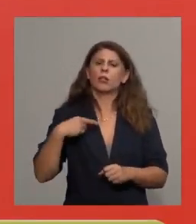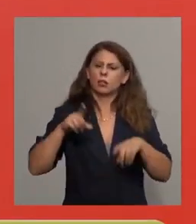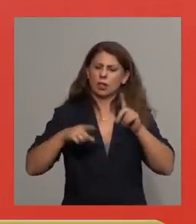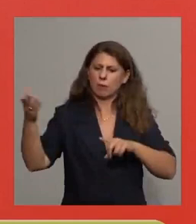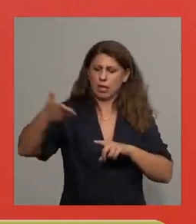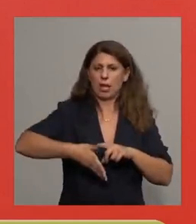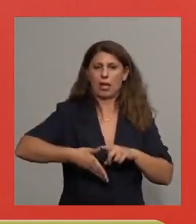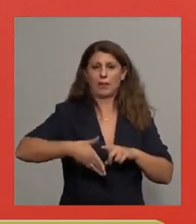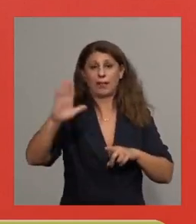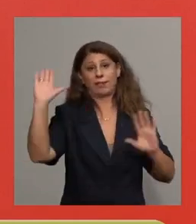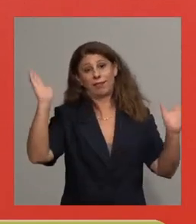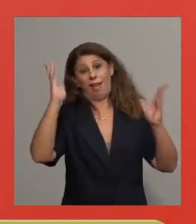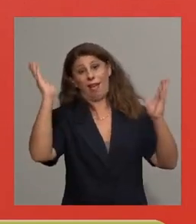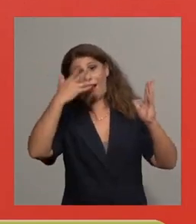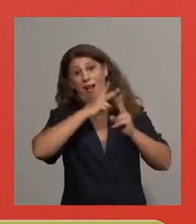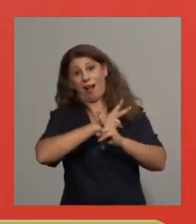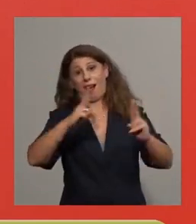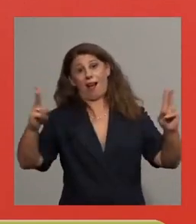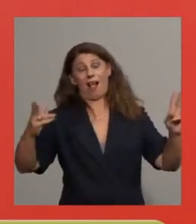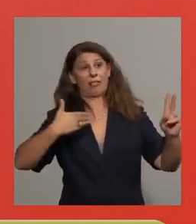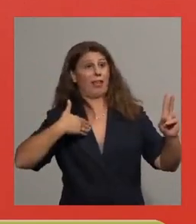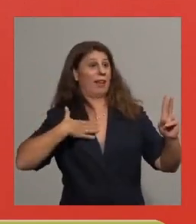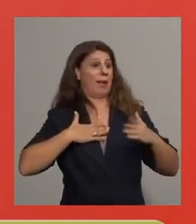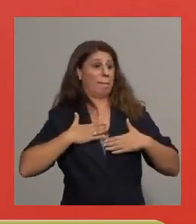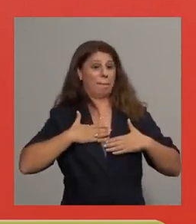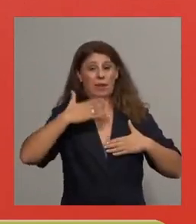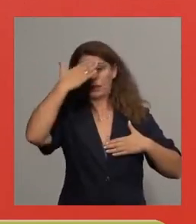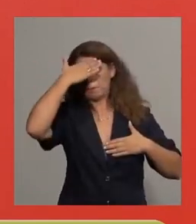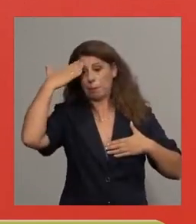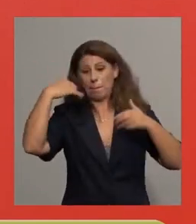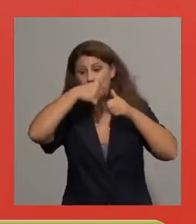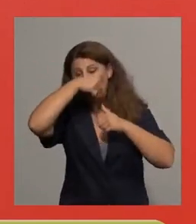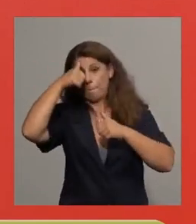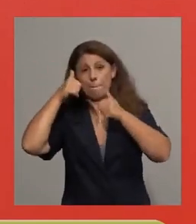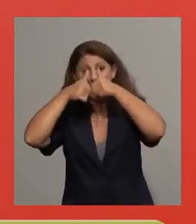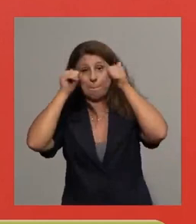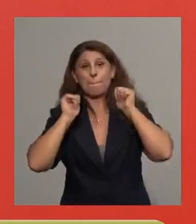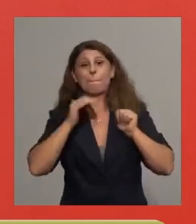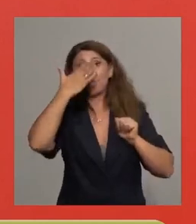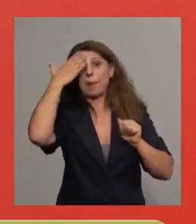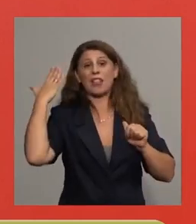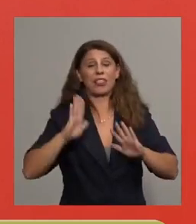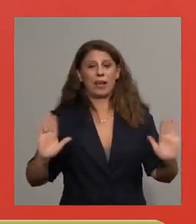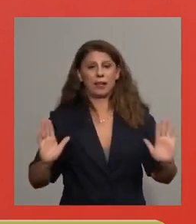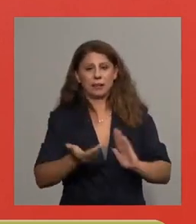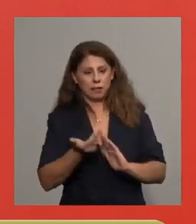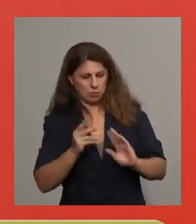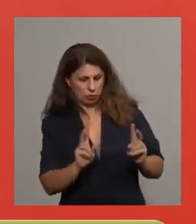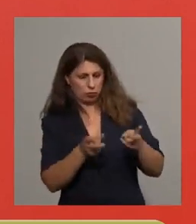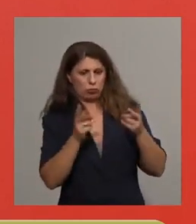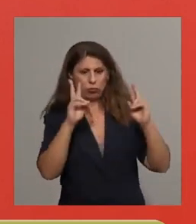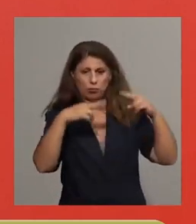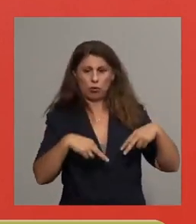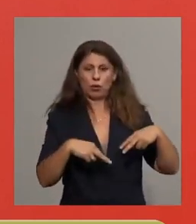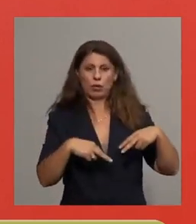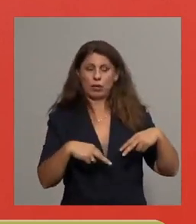άσπηλες και αμόλυντες παρθένες της αλλαγής και των ανατροπών, πριν τους γνωρίσει ακόμα δηλαδή από την καλή και